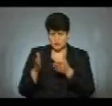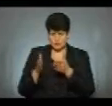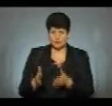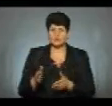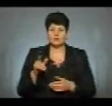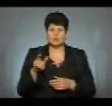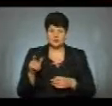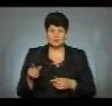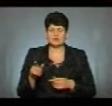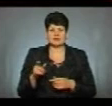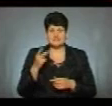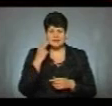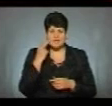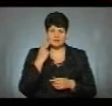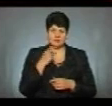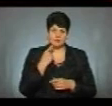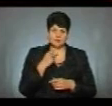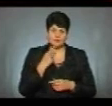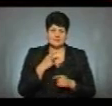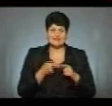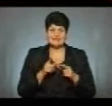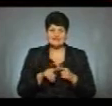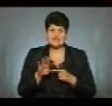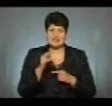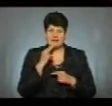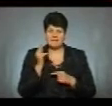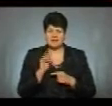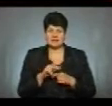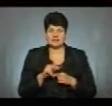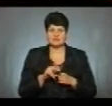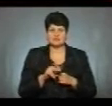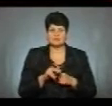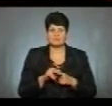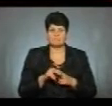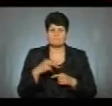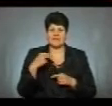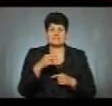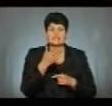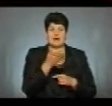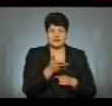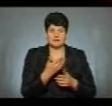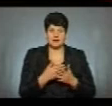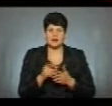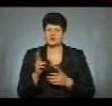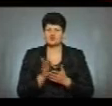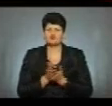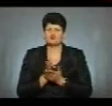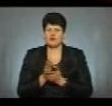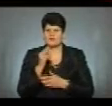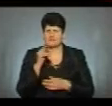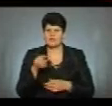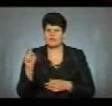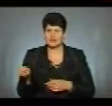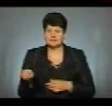завжди схильні казати, що це не винен конкретно от президент, а от якісь там чиновники. Тобто якийсь